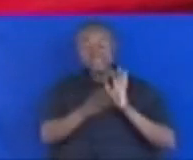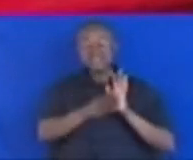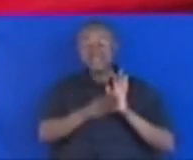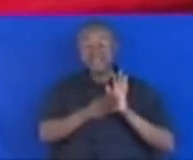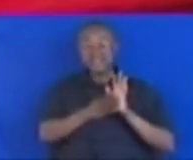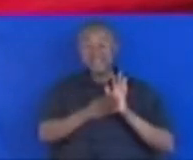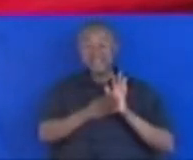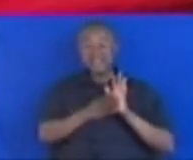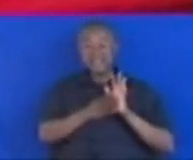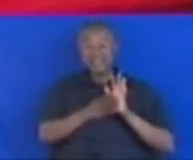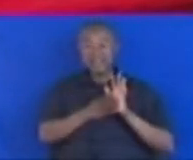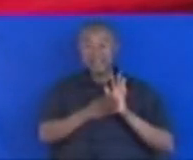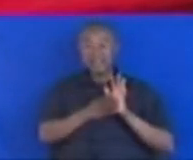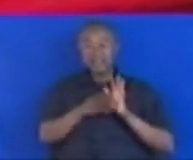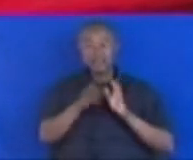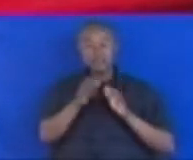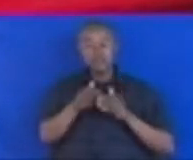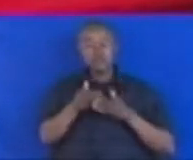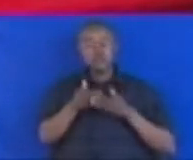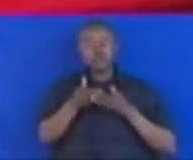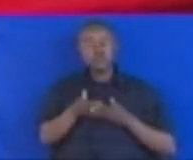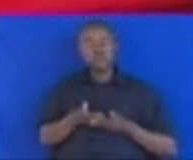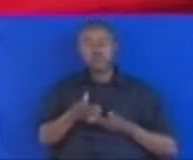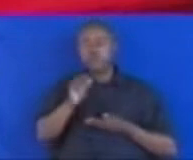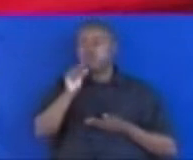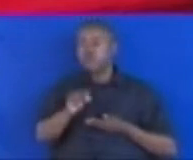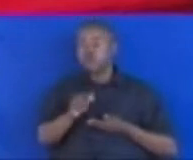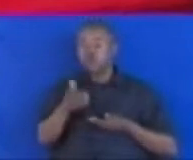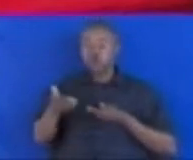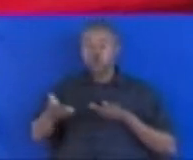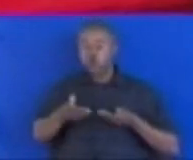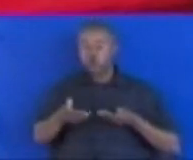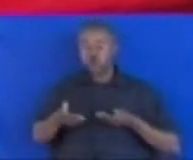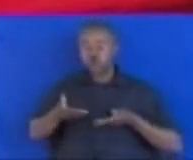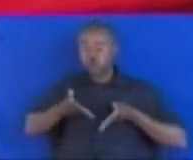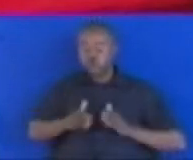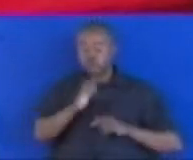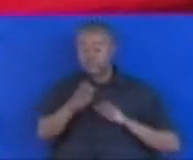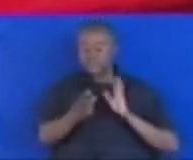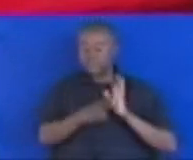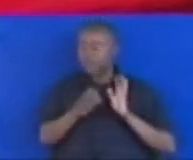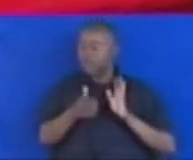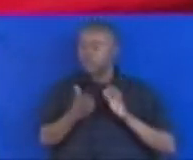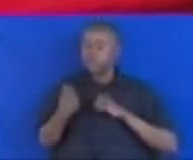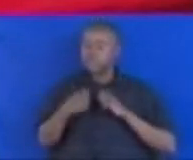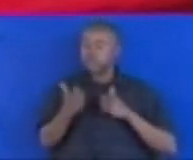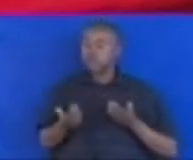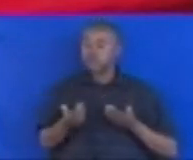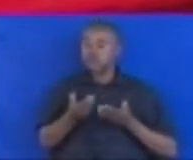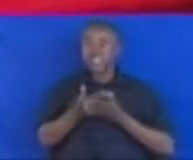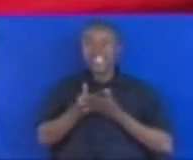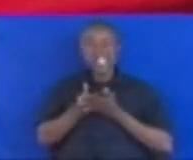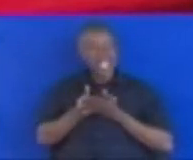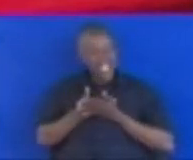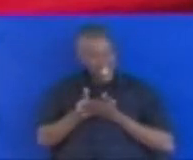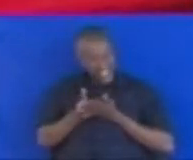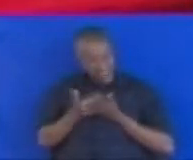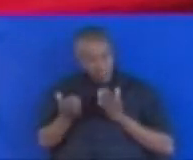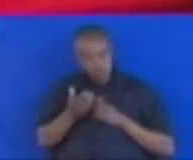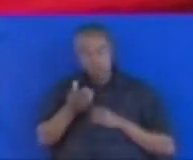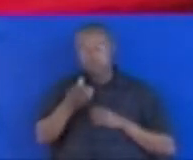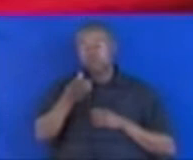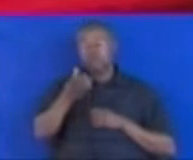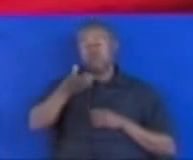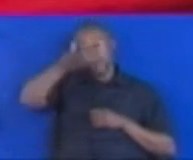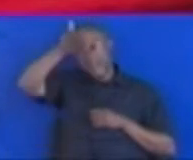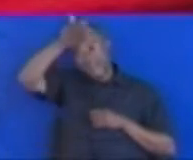kutimia na wakiwa na uzito pungufu yani watoto njiti bado ni changamoto, kwani hakuna watumishi wala wauguzi wa